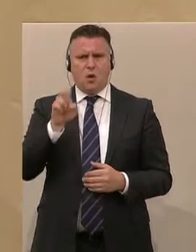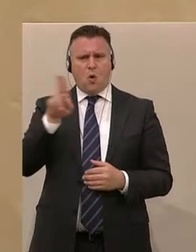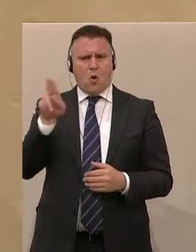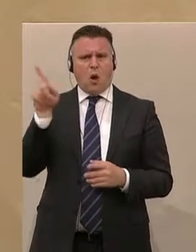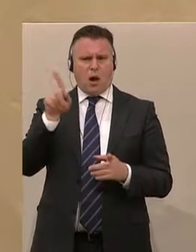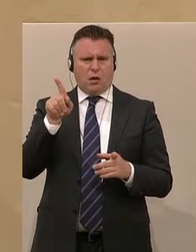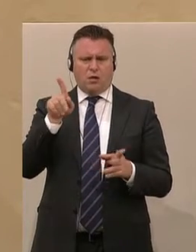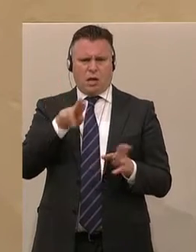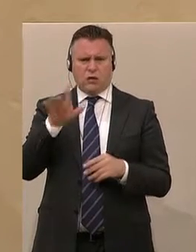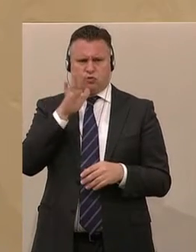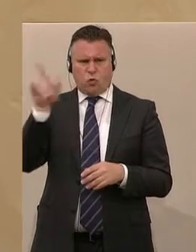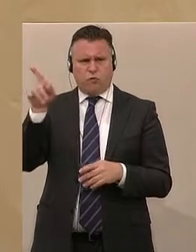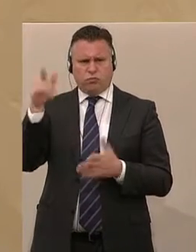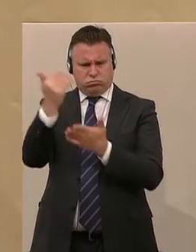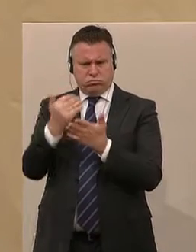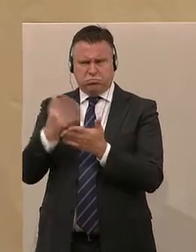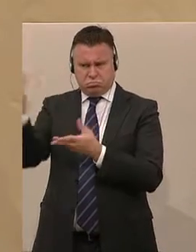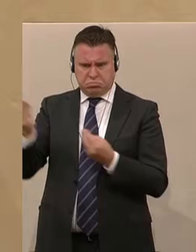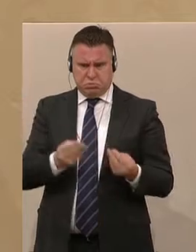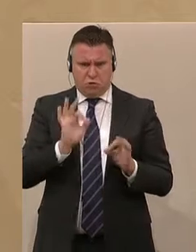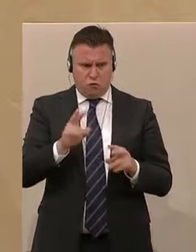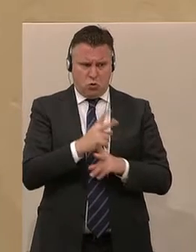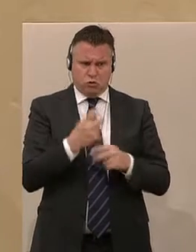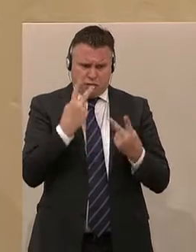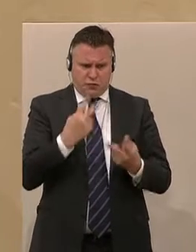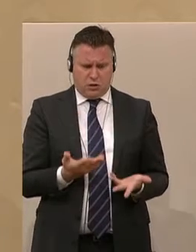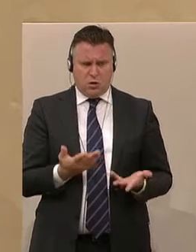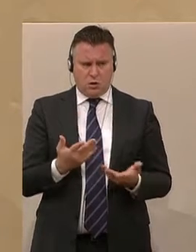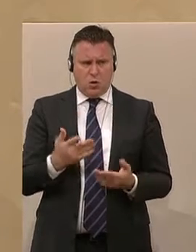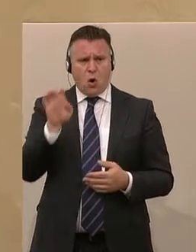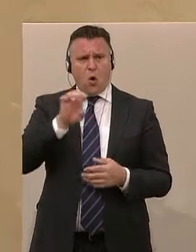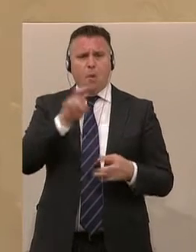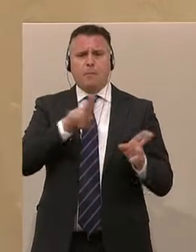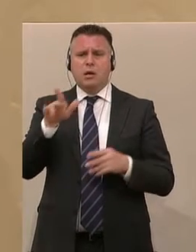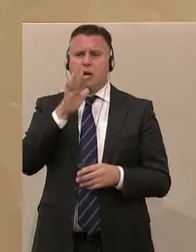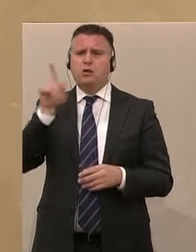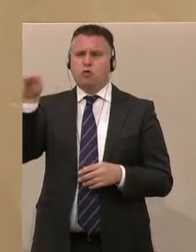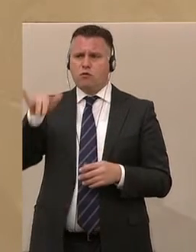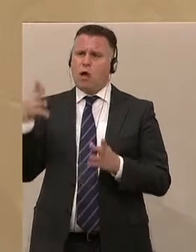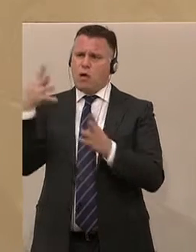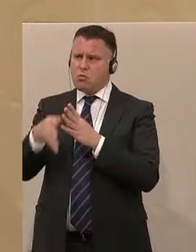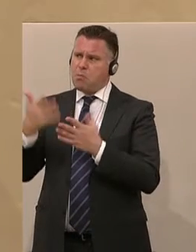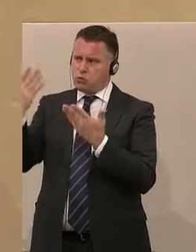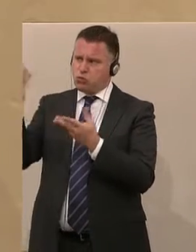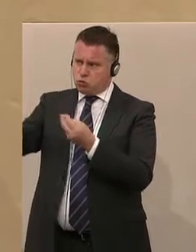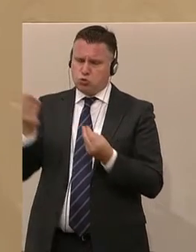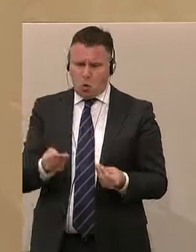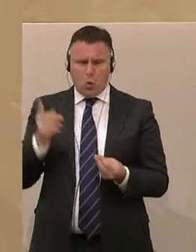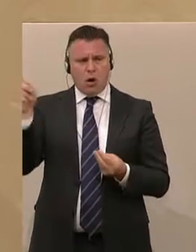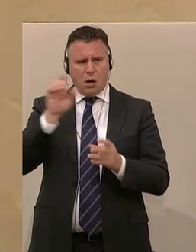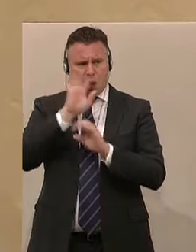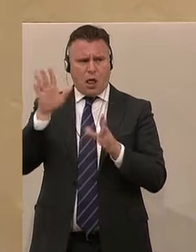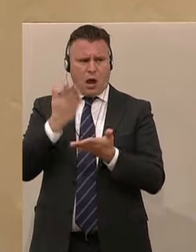die EuGH-Judikatur ist für Österreich natürlich relevant. Der EuGH trifft hier bestimmte Interpretationsfragen, klärt